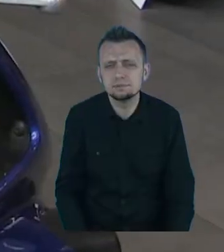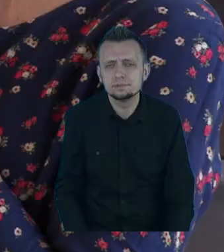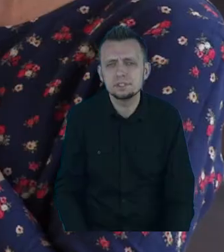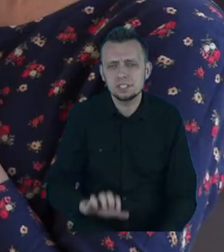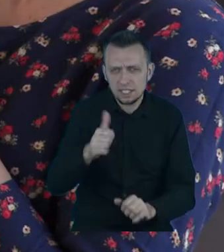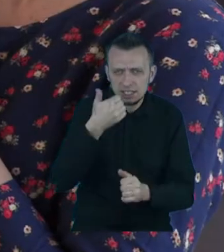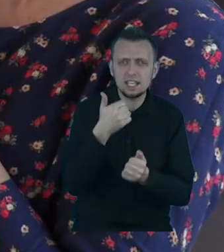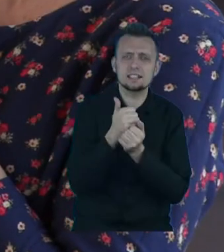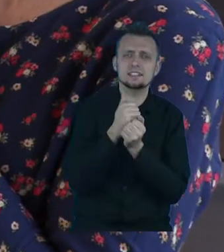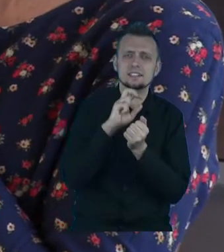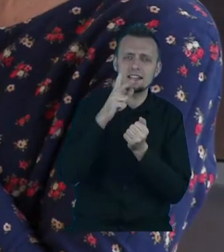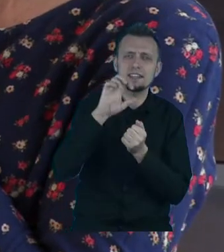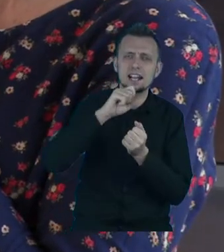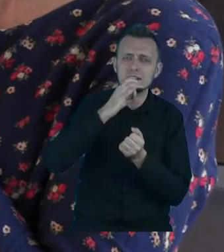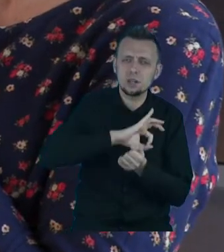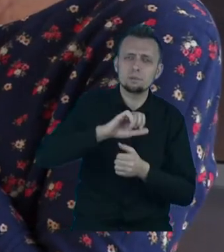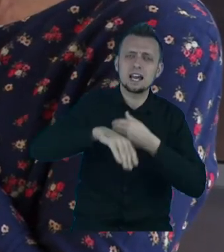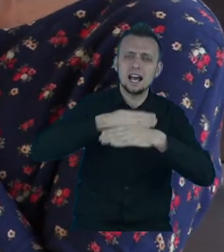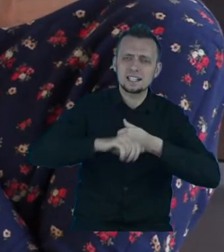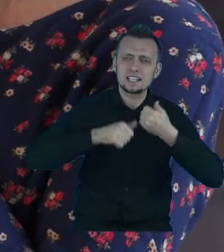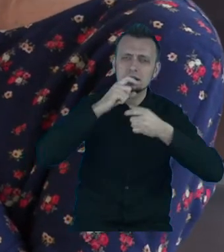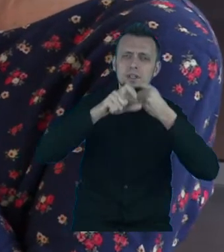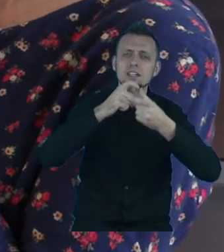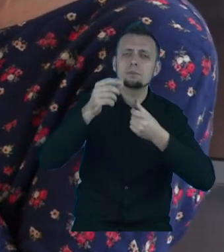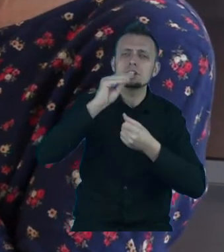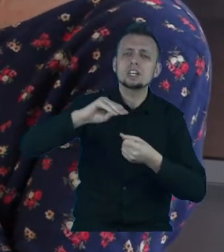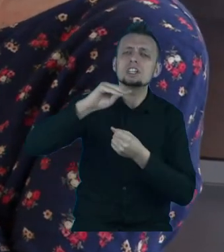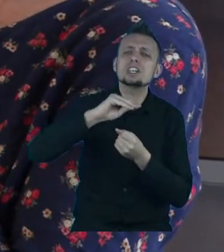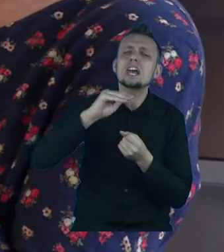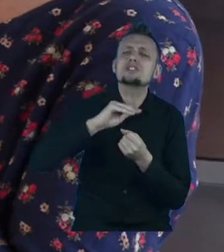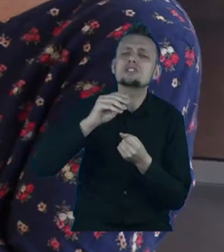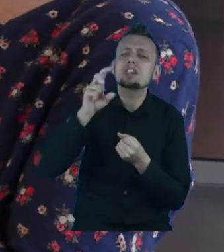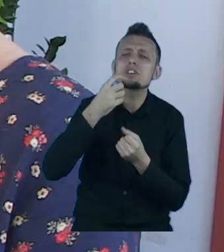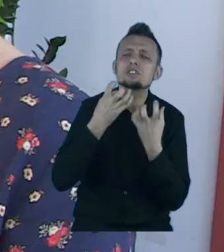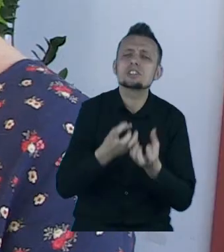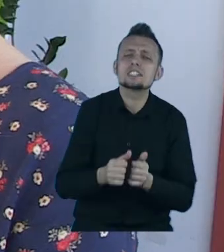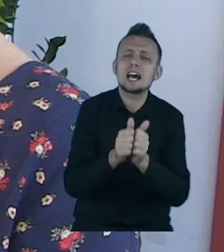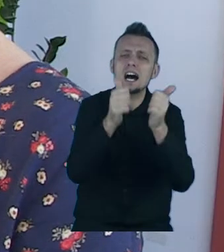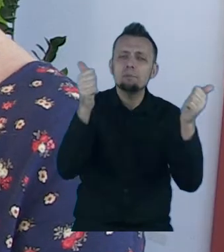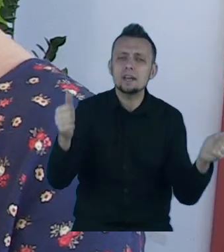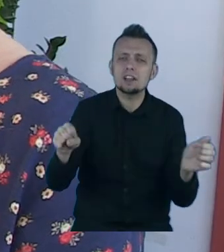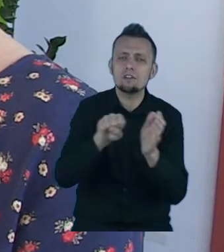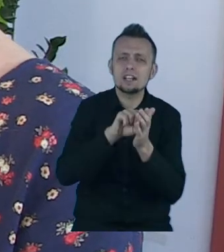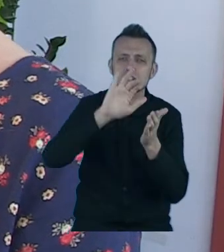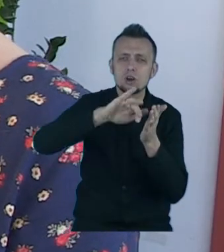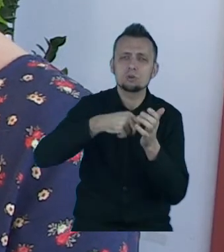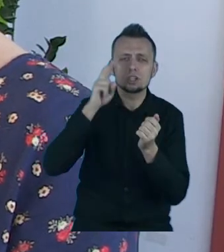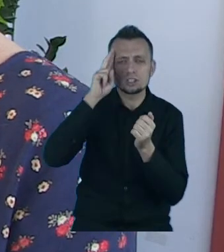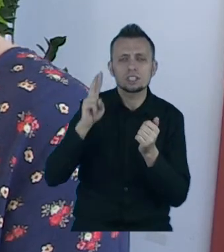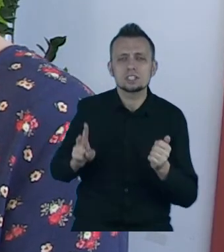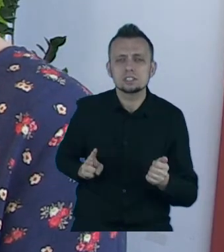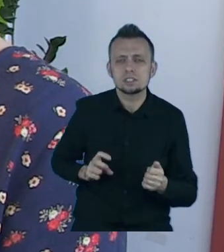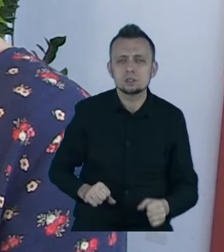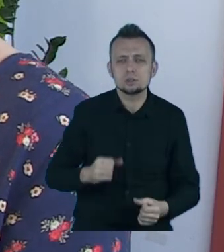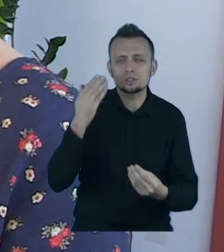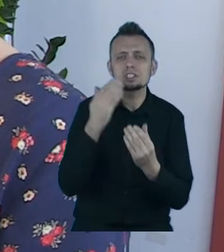rodzaju. Jest jeszcze jedna rzecz, o którą apeluję do kutnowskich instytucji, firm,